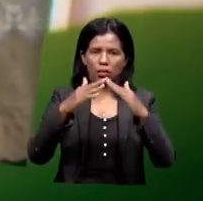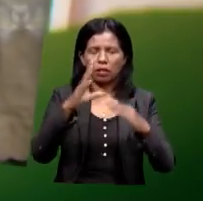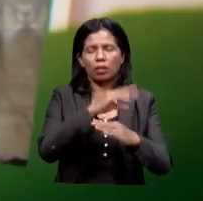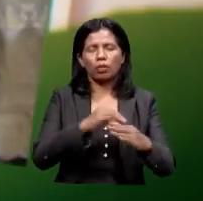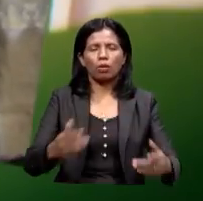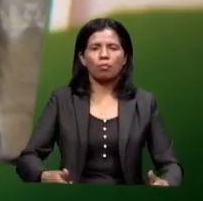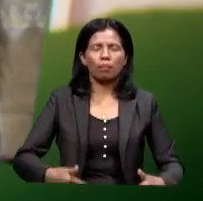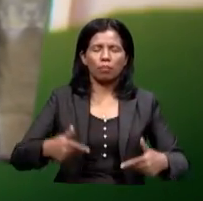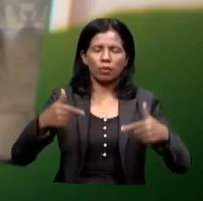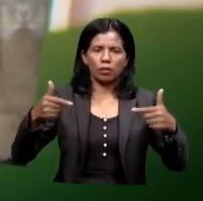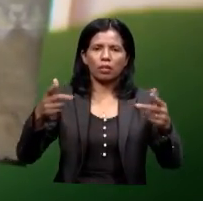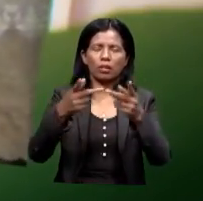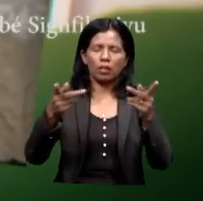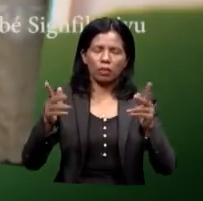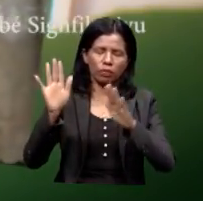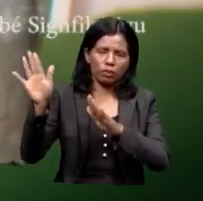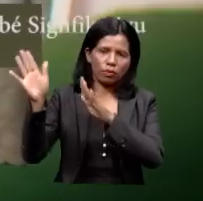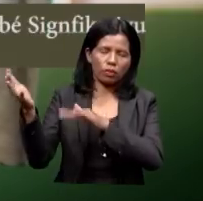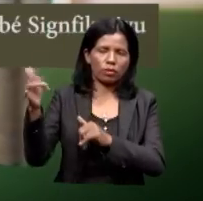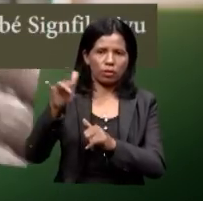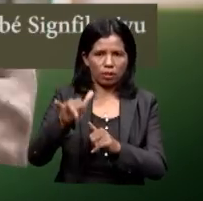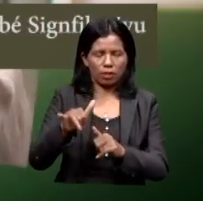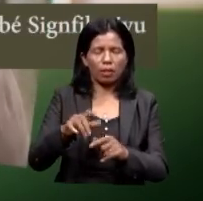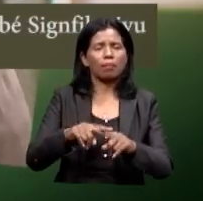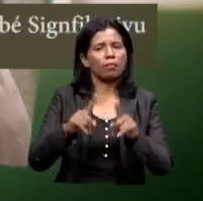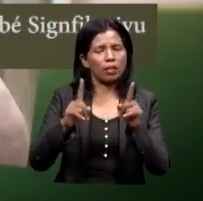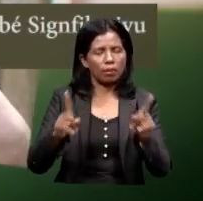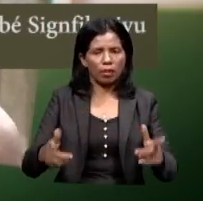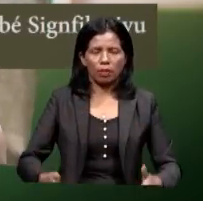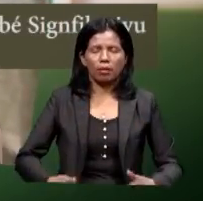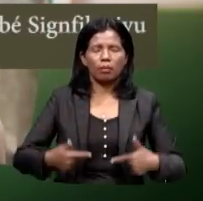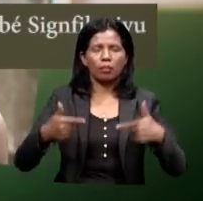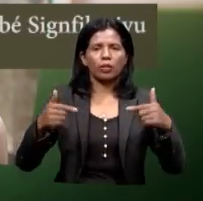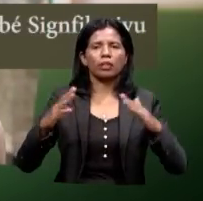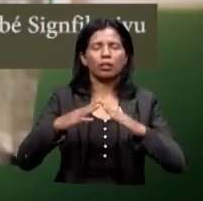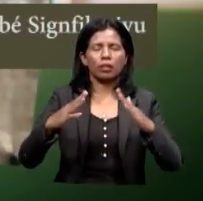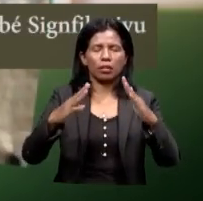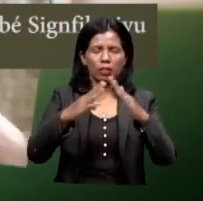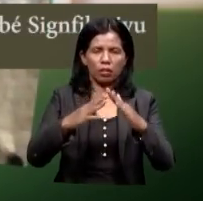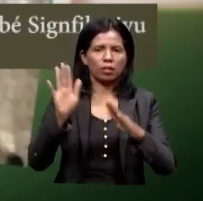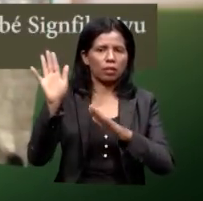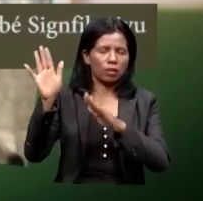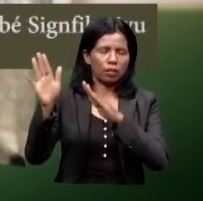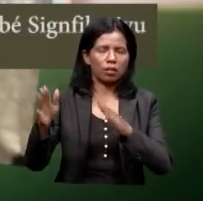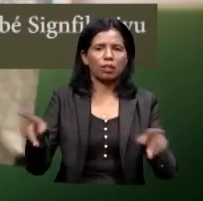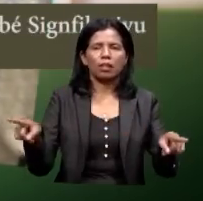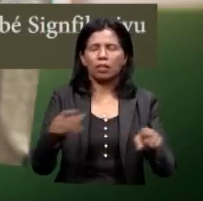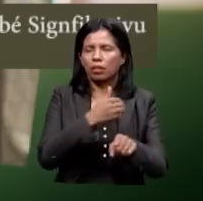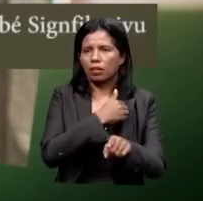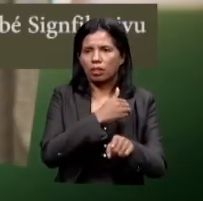ia área remota será. Mai be kondisa Moris ia cidade ho área remotas quase sedak